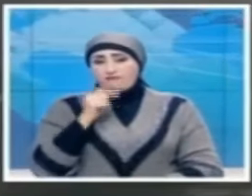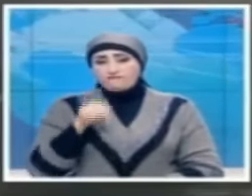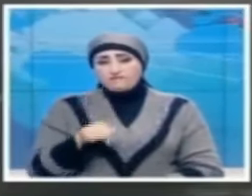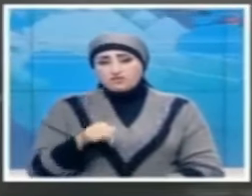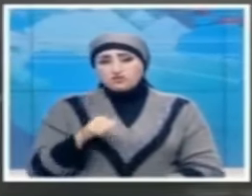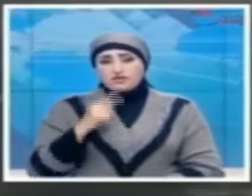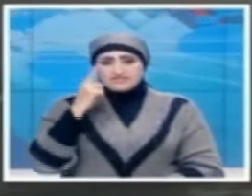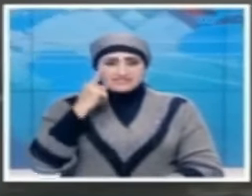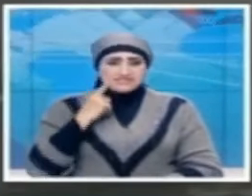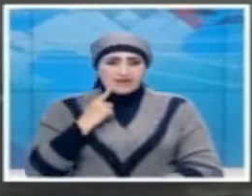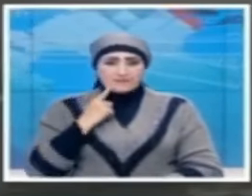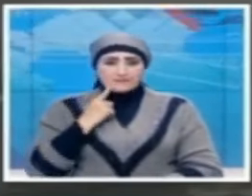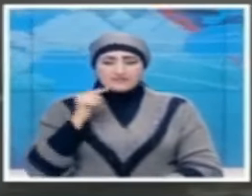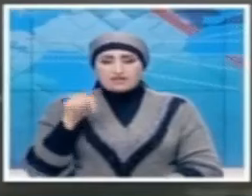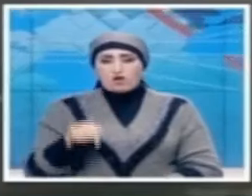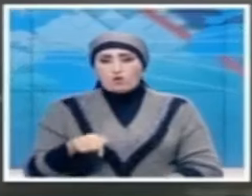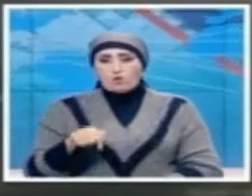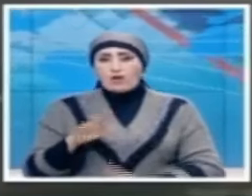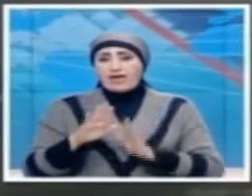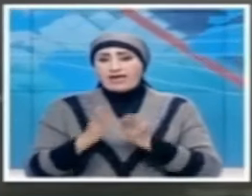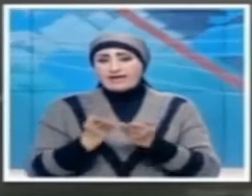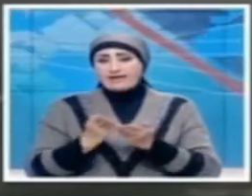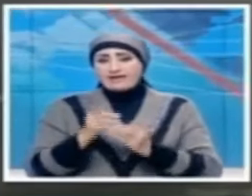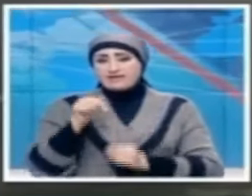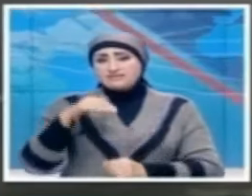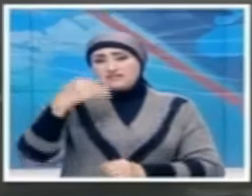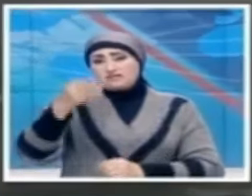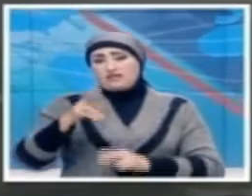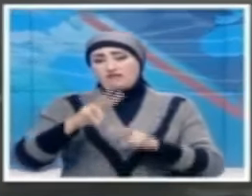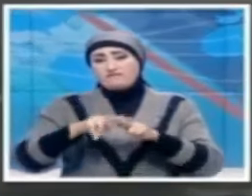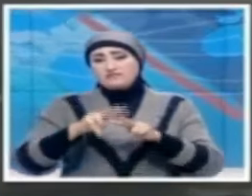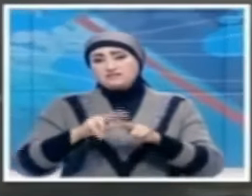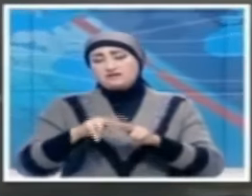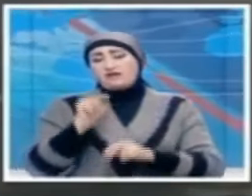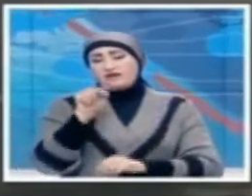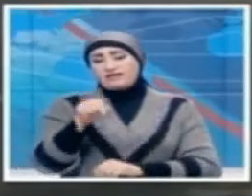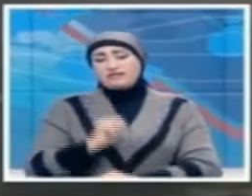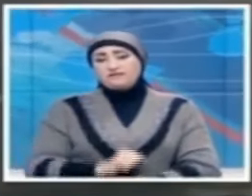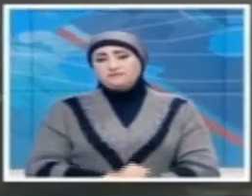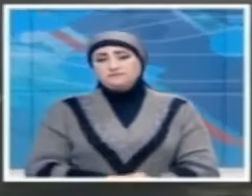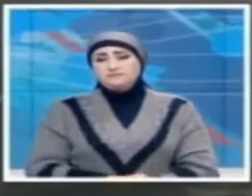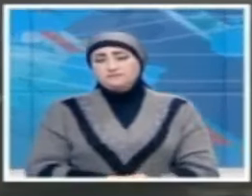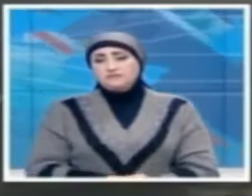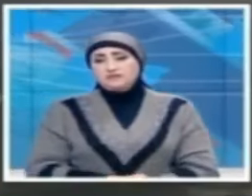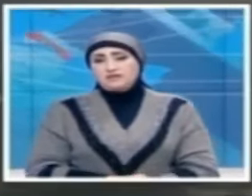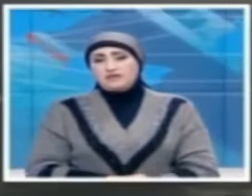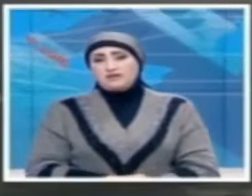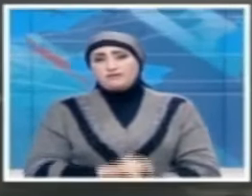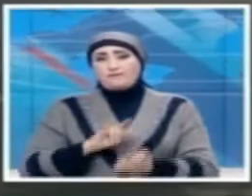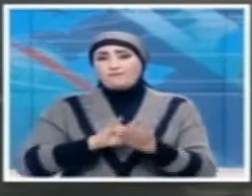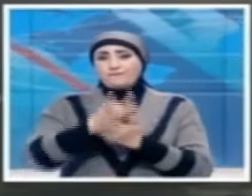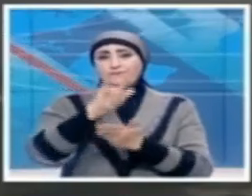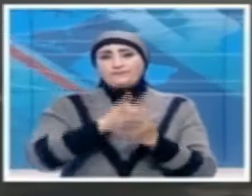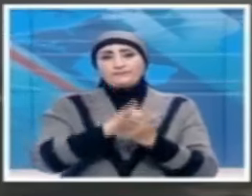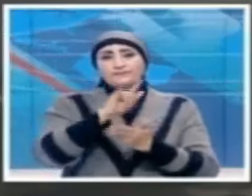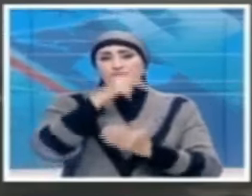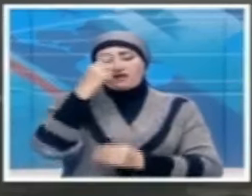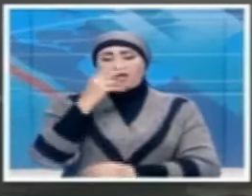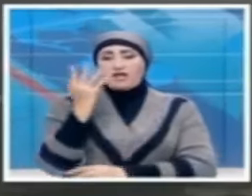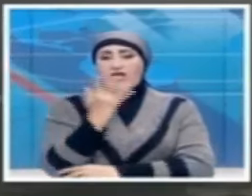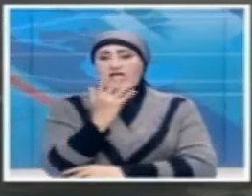السبت دائما المعبر أجازة لدى الطرف الإسرائيلي. أيضا مطار العريش استقبل